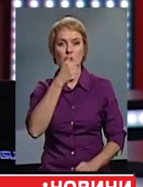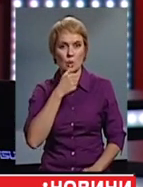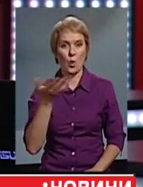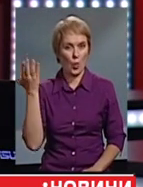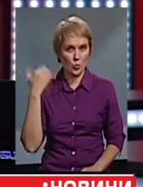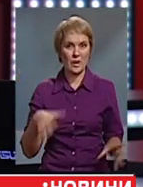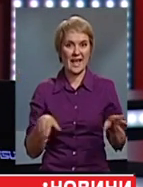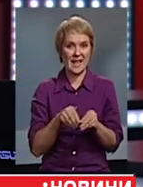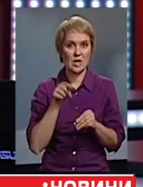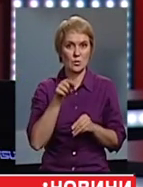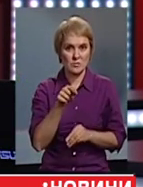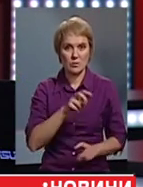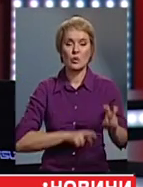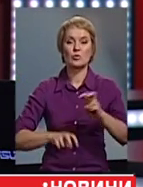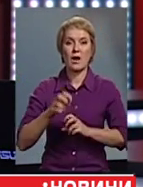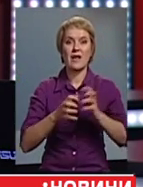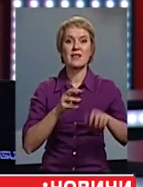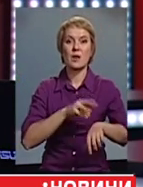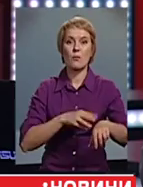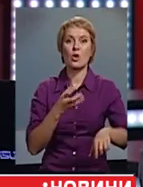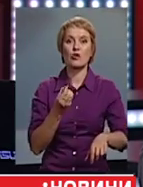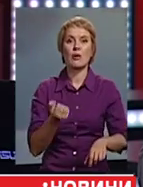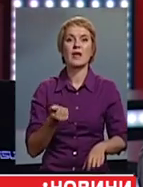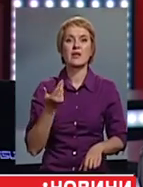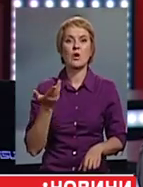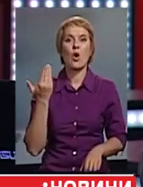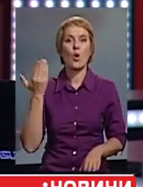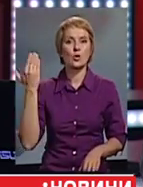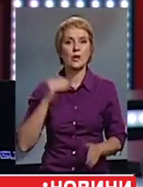ним по лінії Інтерполу в розшук оголосили ще кількох колишніх високопосадовців.